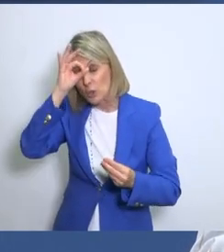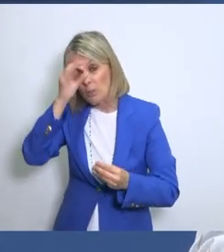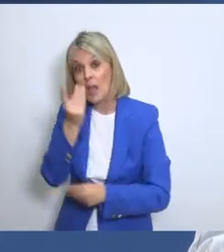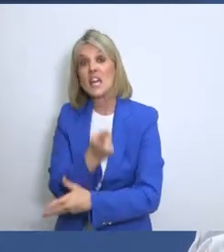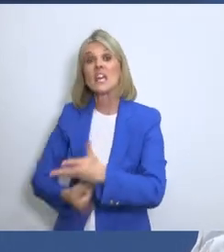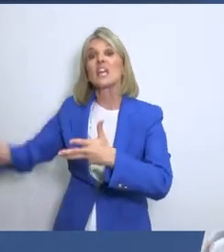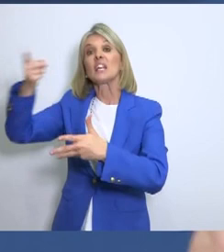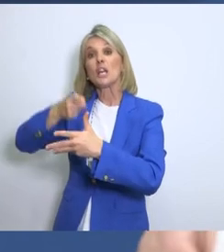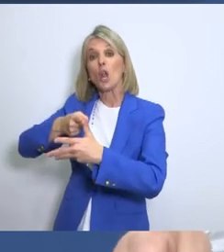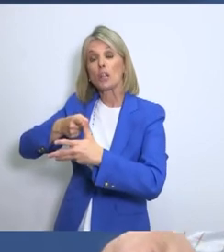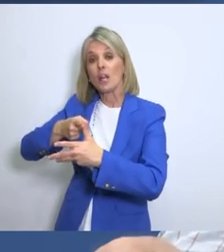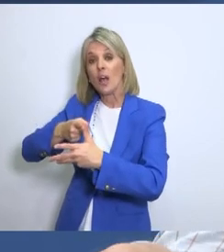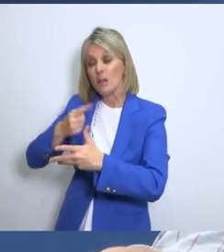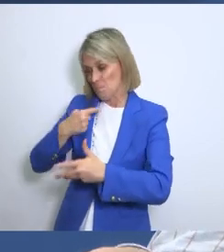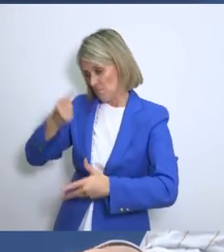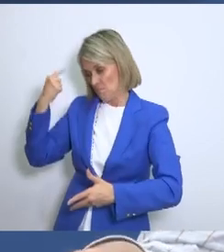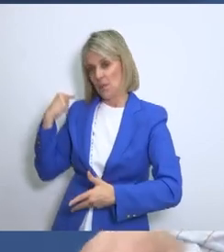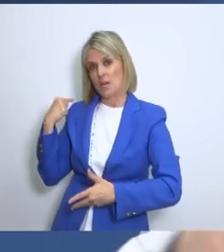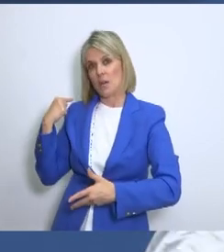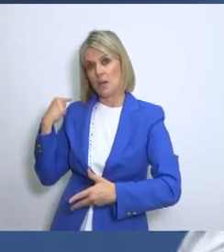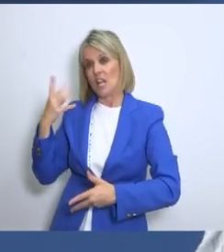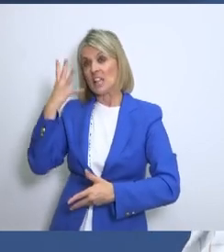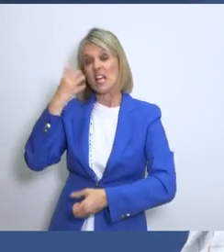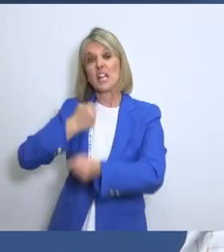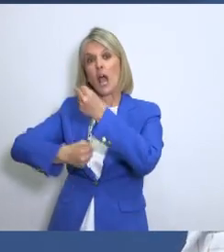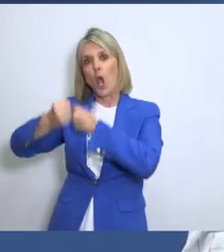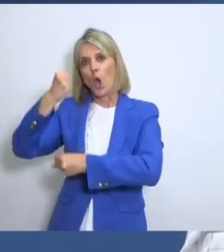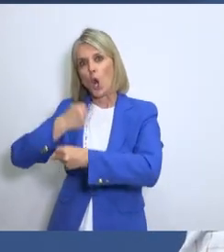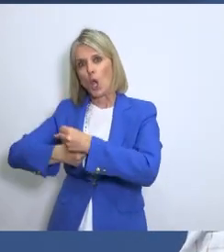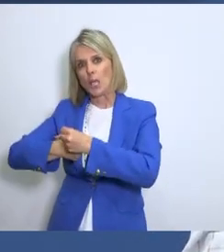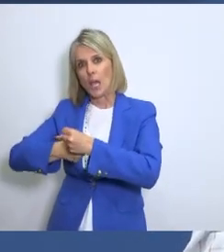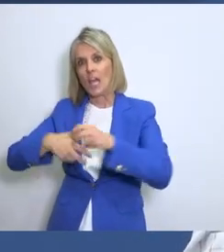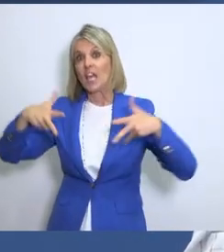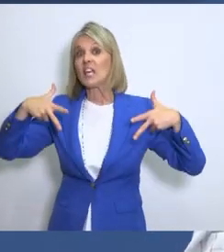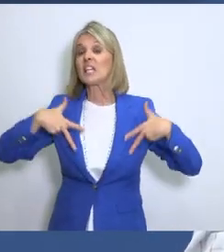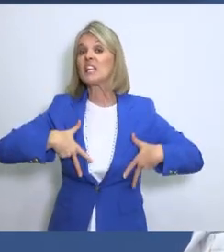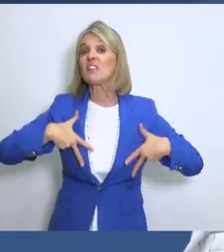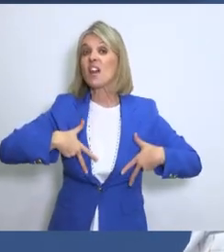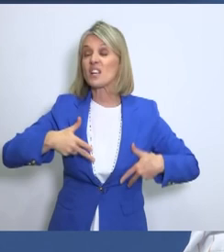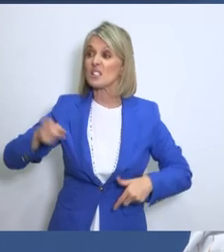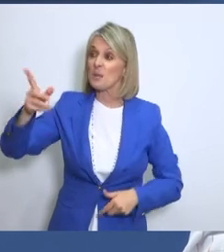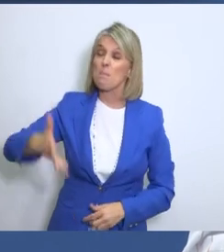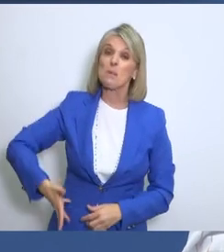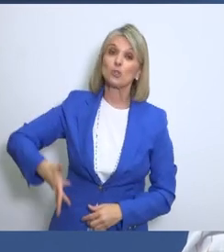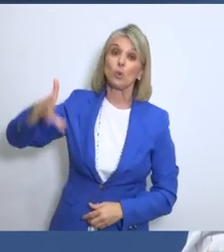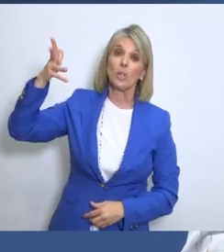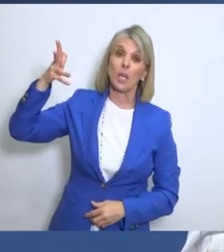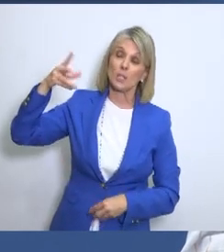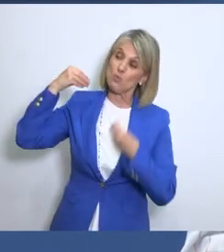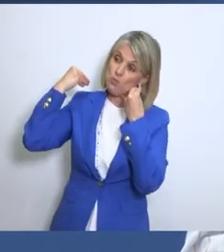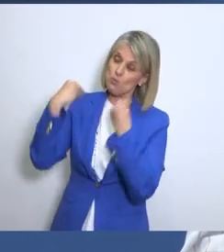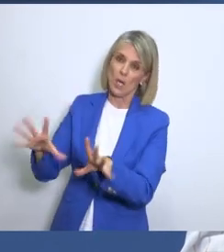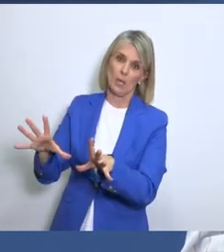αυτήν που βιώσαμε την προηγούμενη τετραετία στην κυβέρνηση Μητσοτάκη.